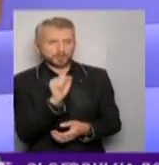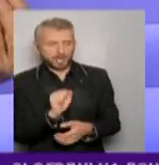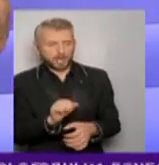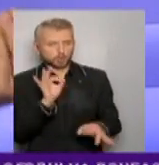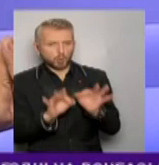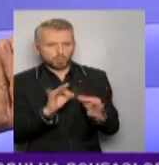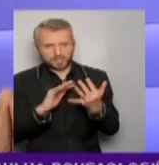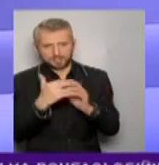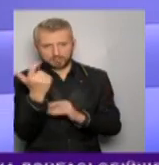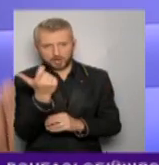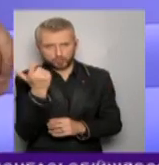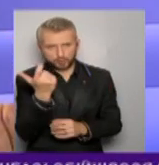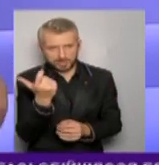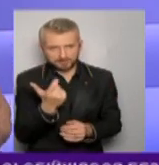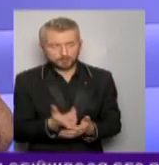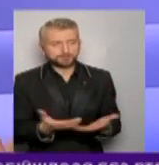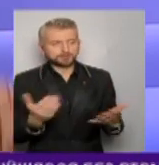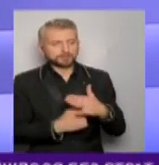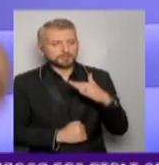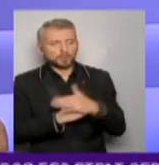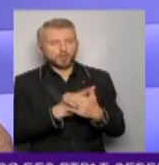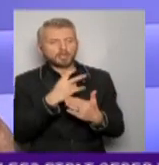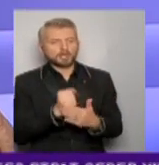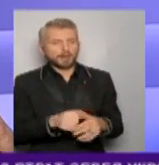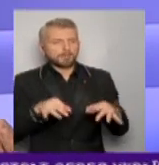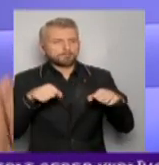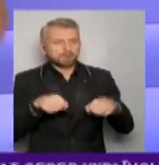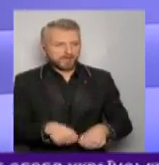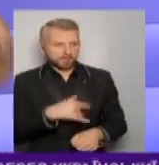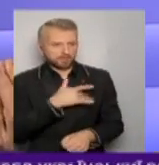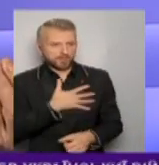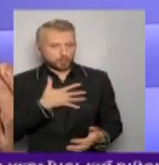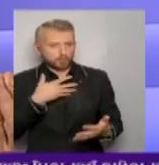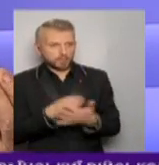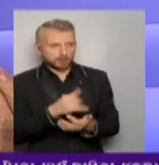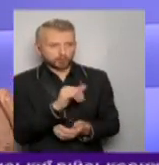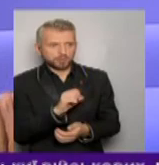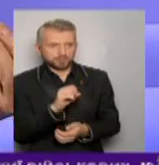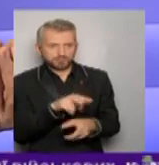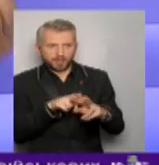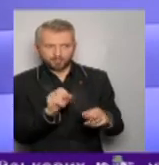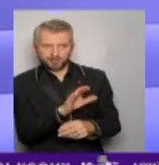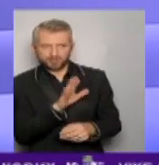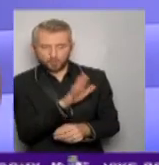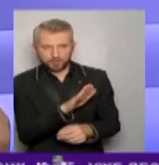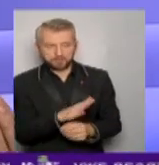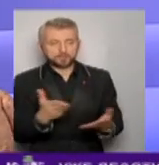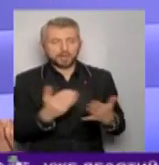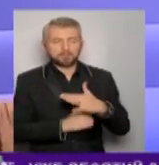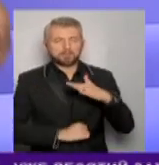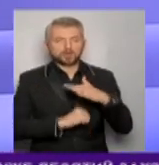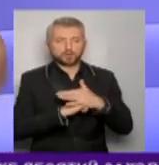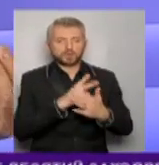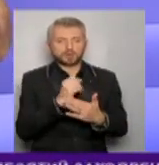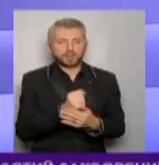нормальне сільське господарство, яке базується на праві приватної власності у європейському розумінні, тобто яке базується